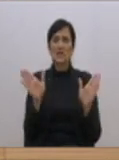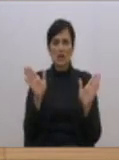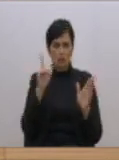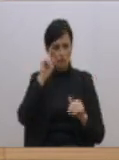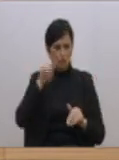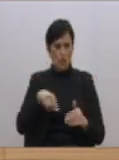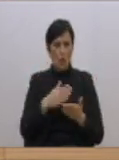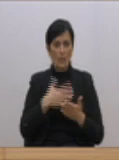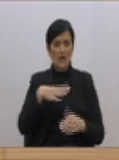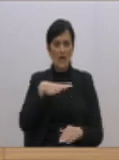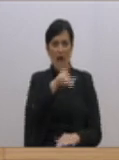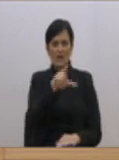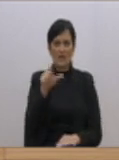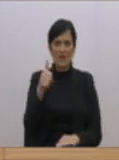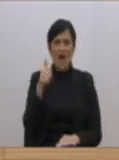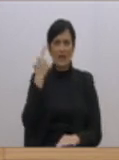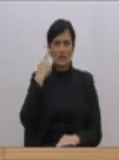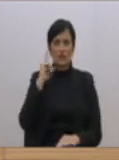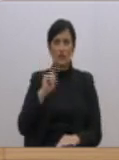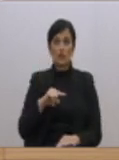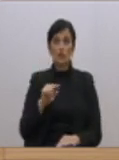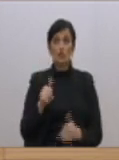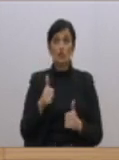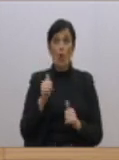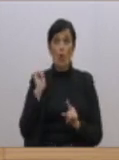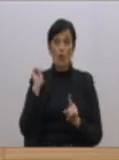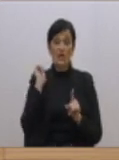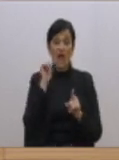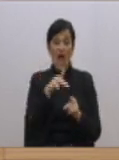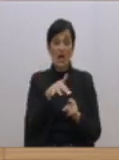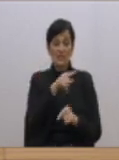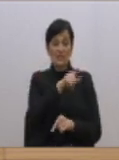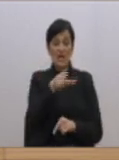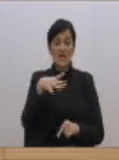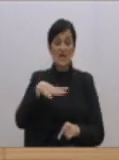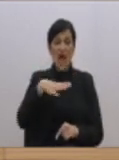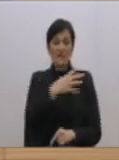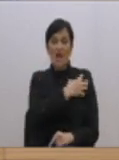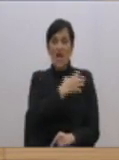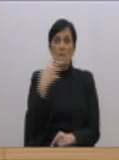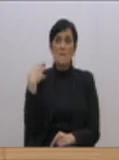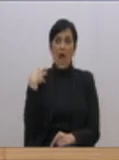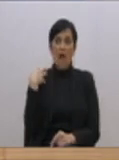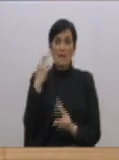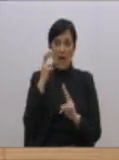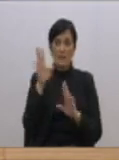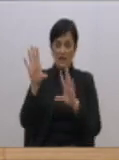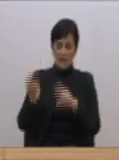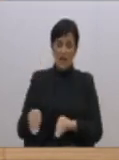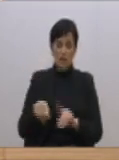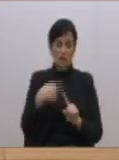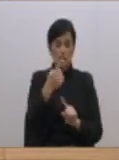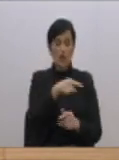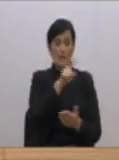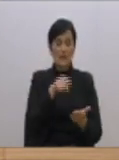nobili, da cartul mahalfmat zalen cargat. Iciis, rogur eschmis, tau, se sadami ani cartul mepev, se ca dat nardit, da gada uedit, cem de sakit,